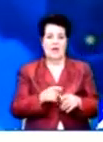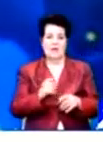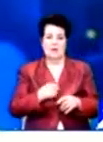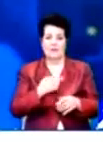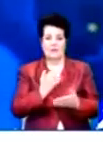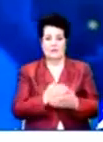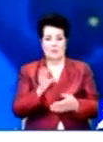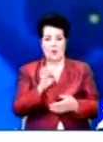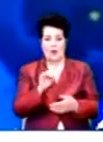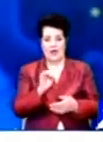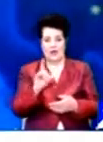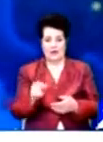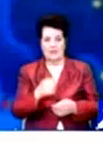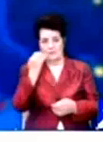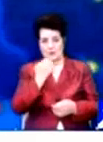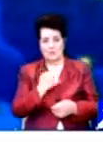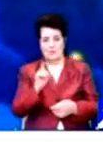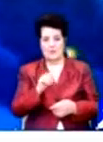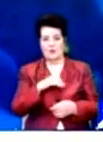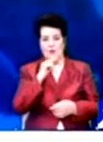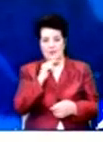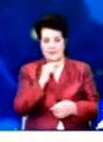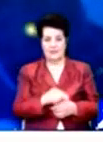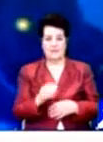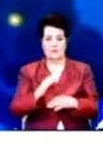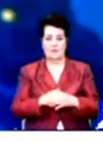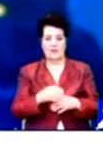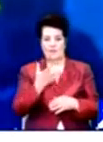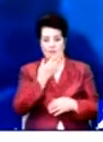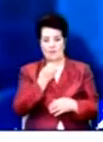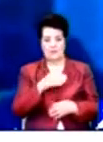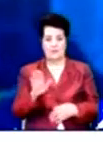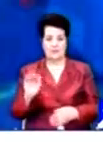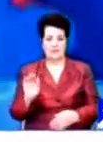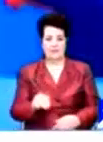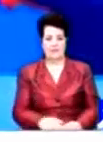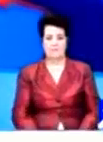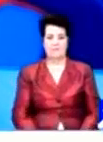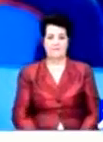Eu sunt Victoria Ocare și vă mulțumesc pentru atenție. O seară frumoasă să aveți. La revedere!